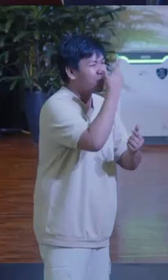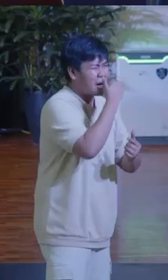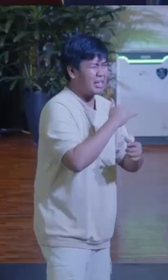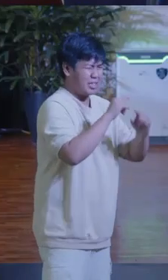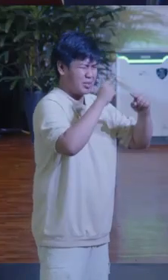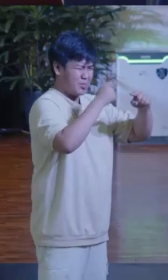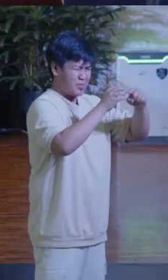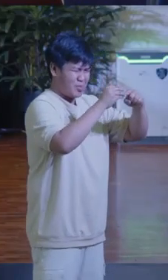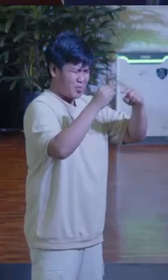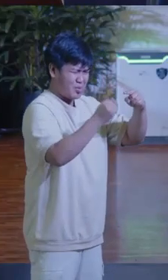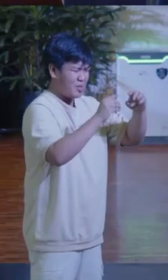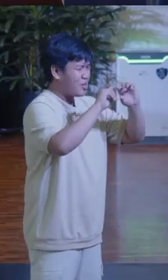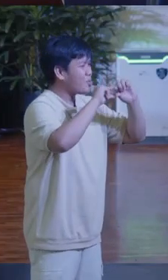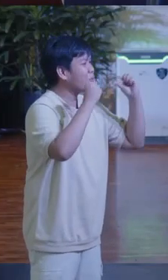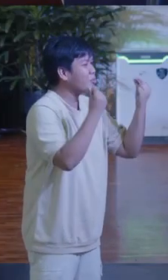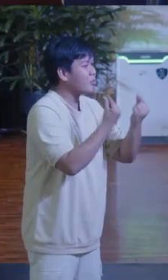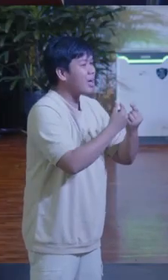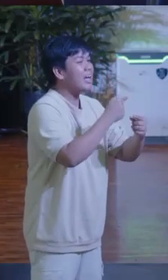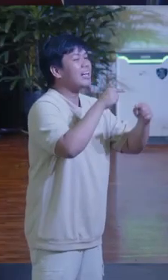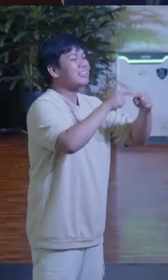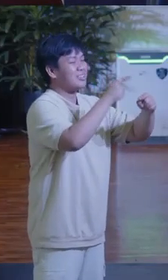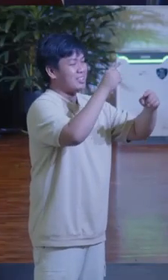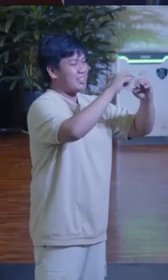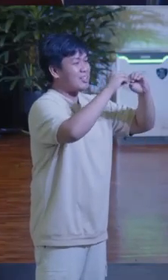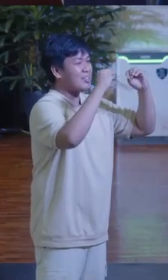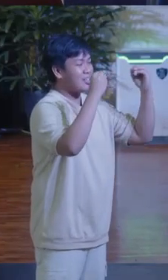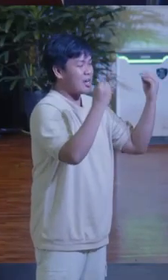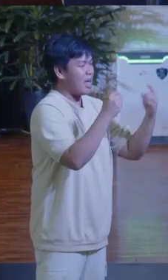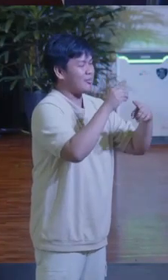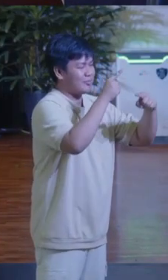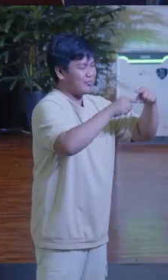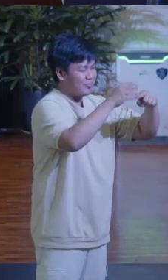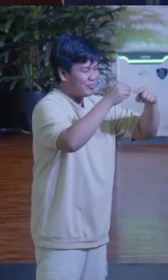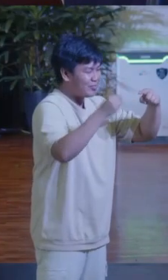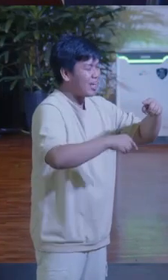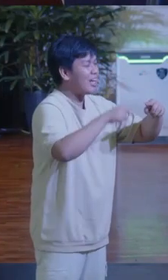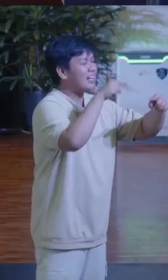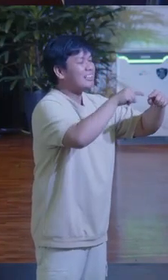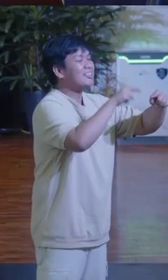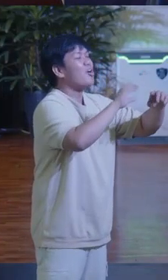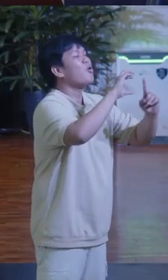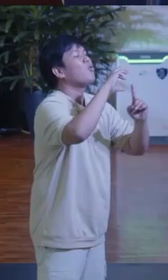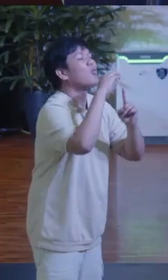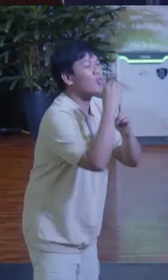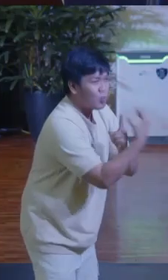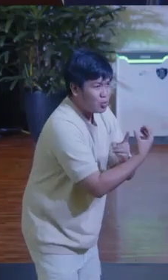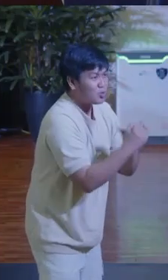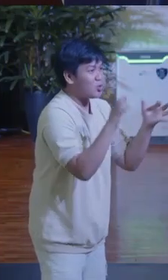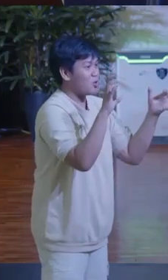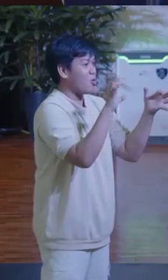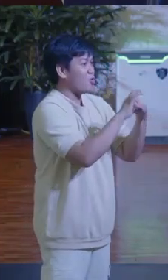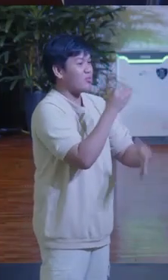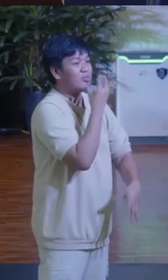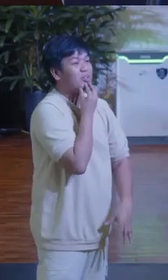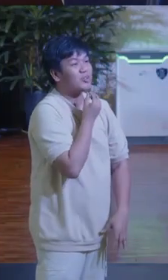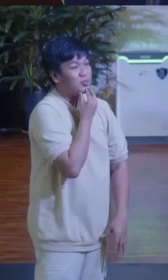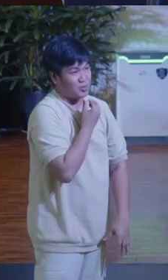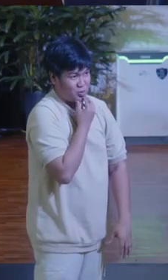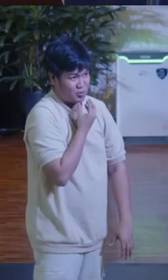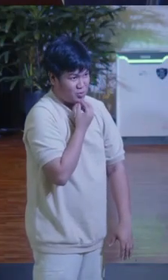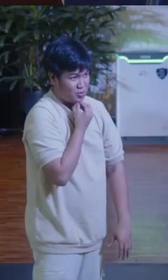term. So mga kapatid, yun ang dahilan. Bago dumating itong mga Hudyong